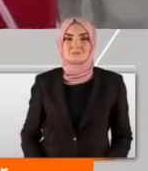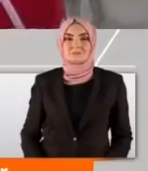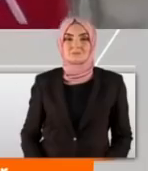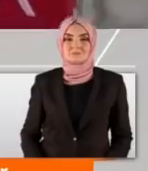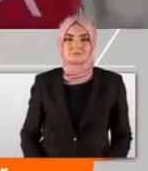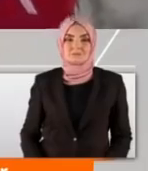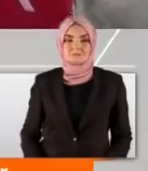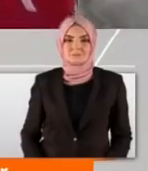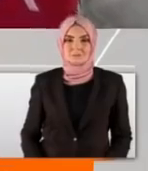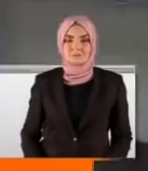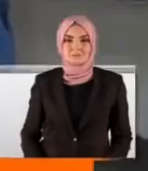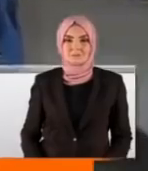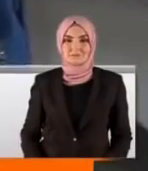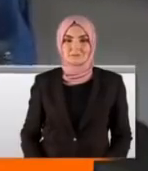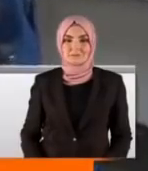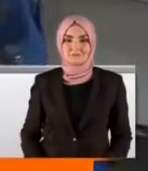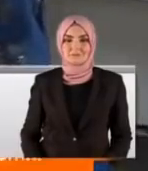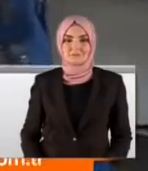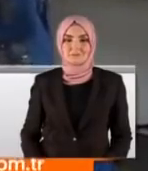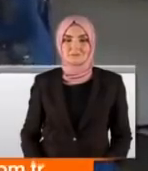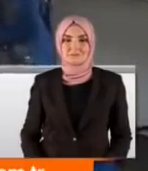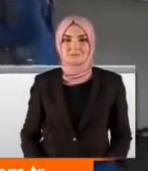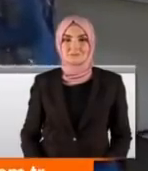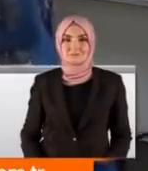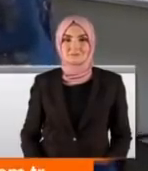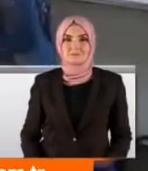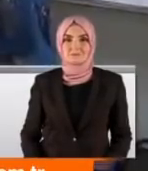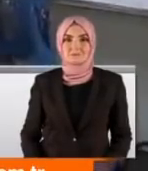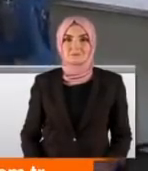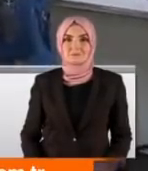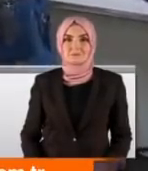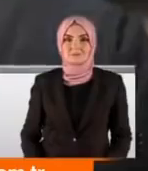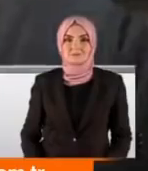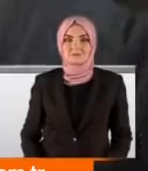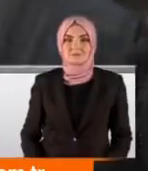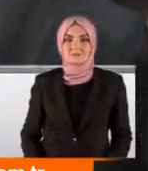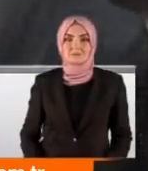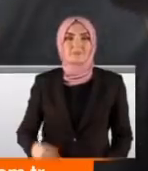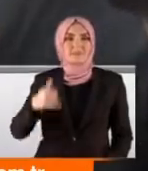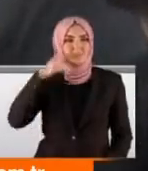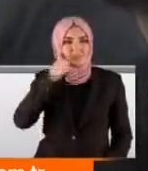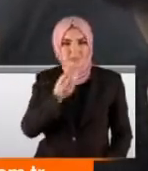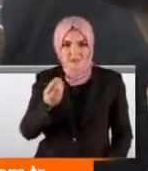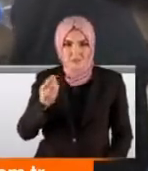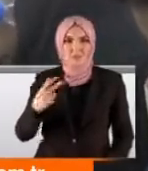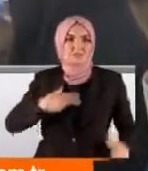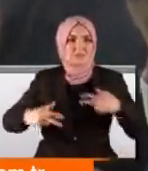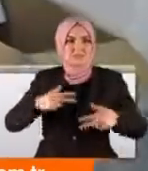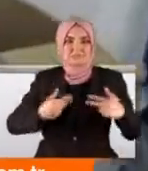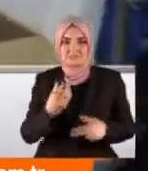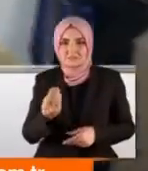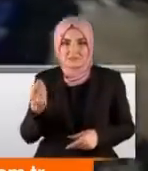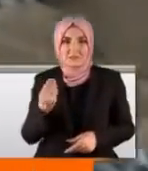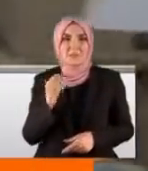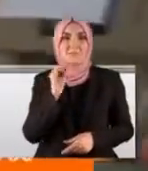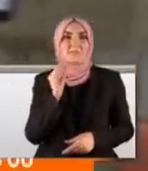doğru düzgün bir bebek arabası. Tekstil bebek arabası var alt katta. Bekleme yapmayalım arkadaşlar. Telefonlar, kıyafetler, hatta bebek